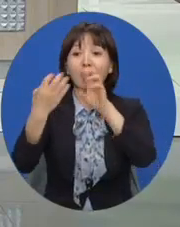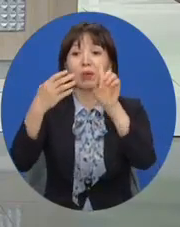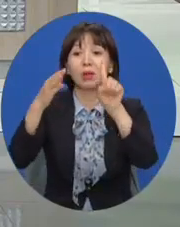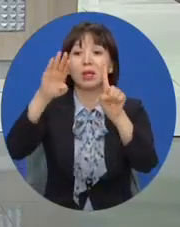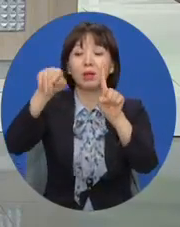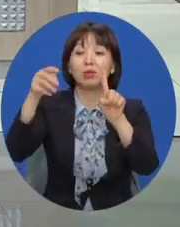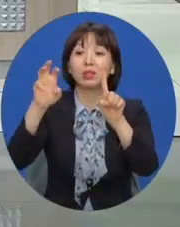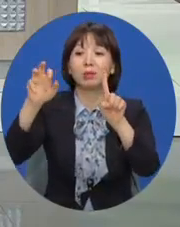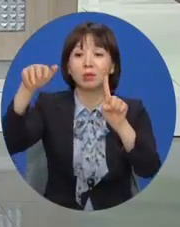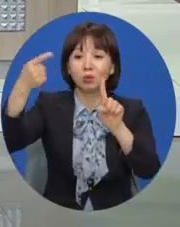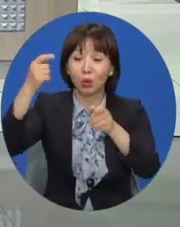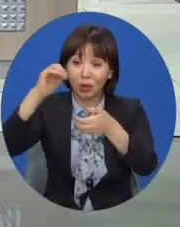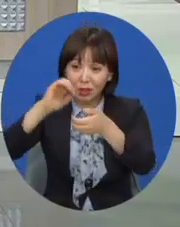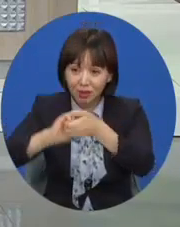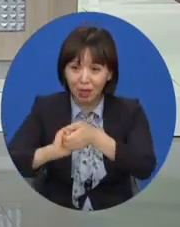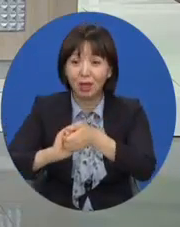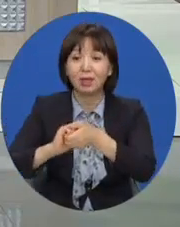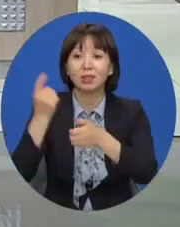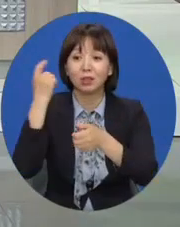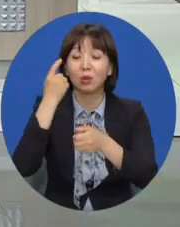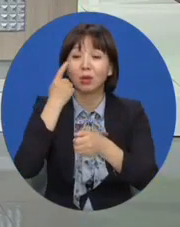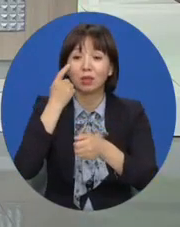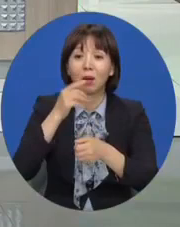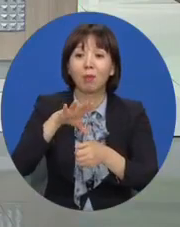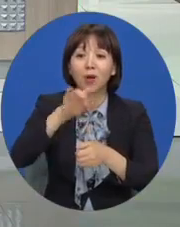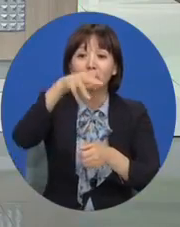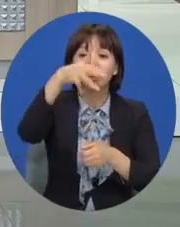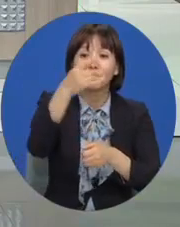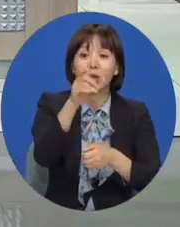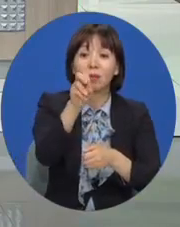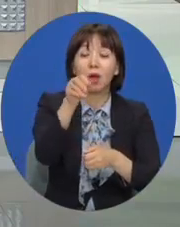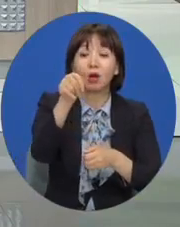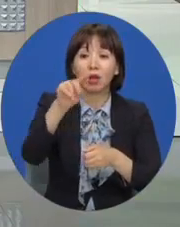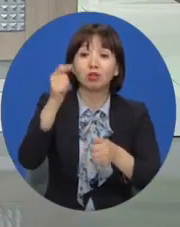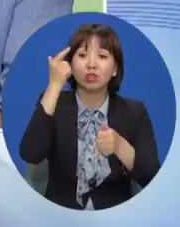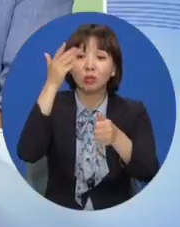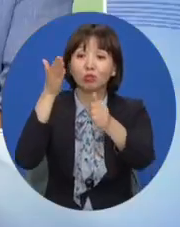동안 제한해서 듣도록 하겠습니다. 그러면 최명현 후보께서 질의해 주실까요?